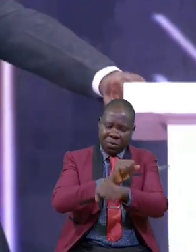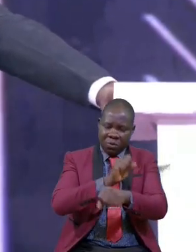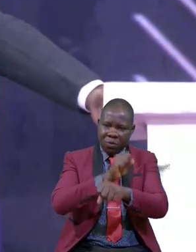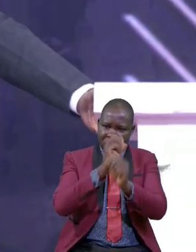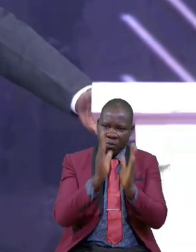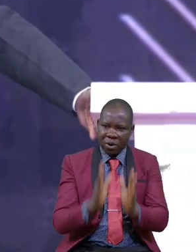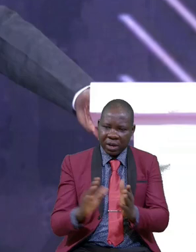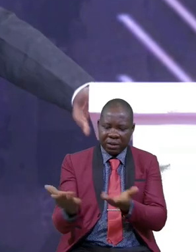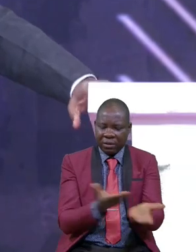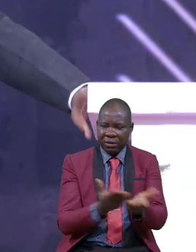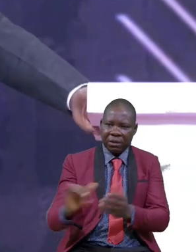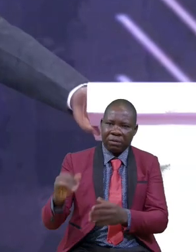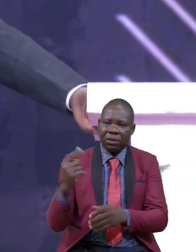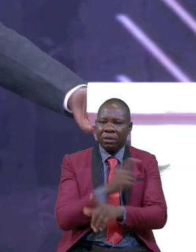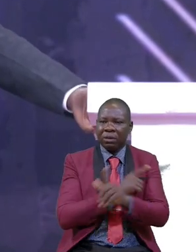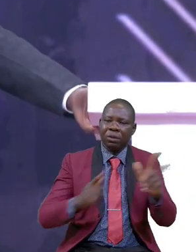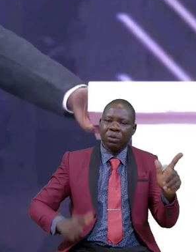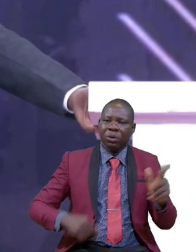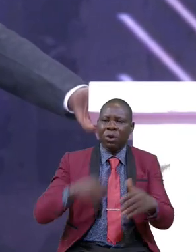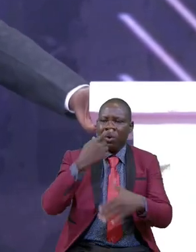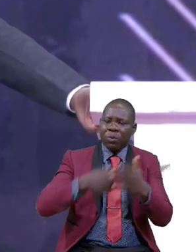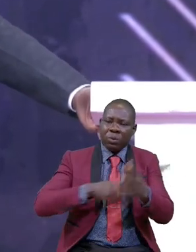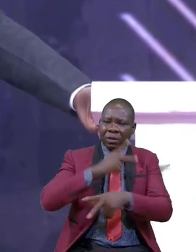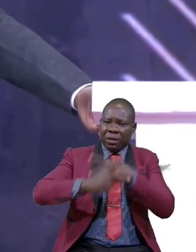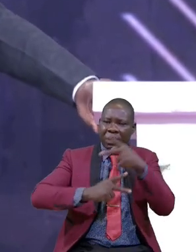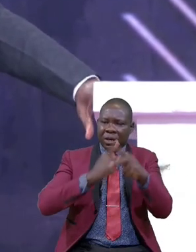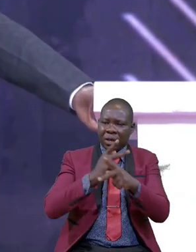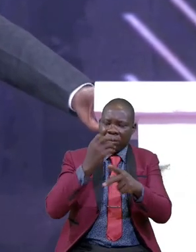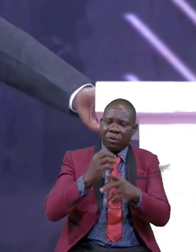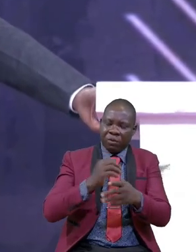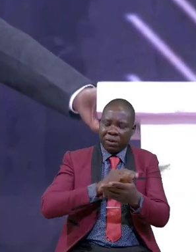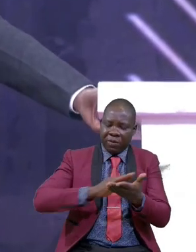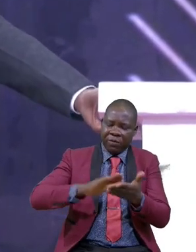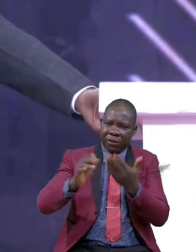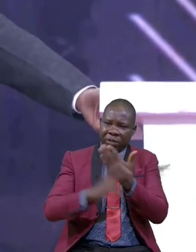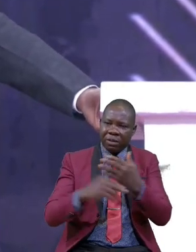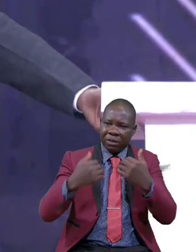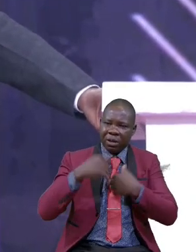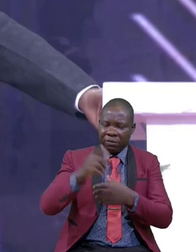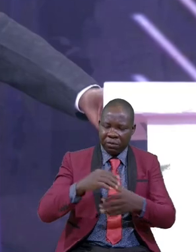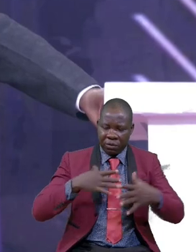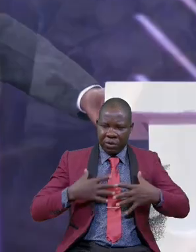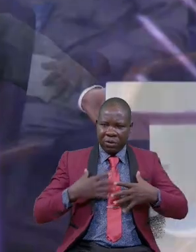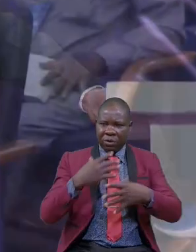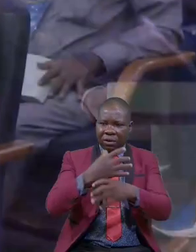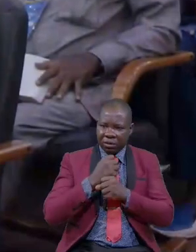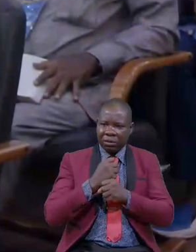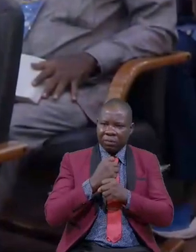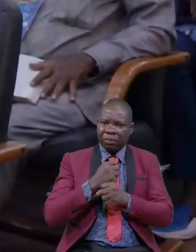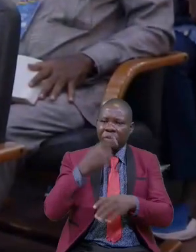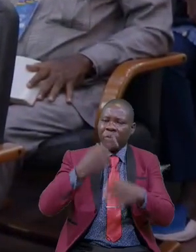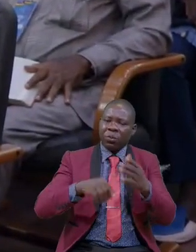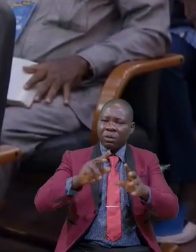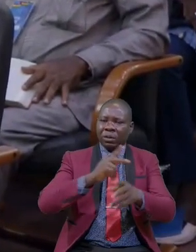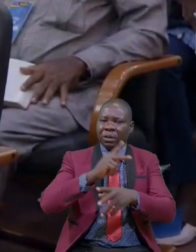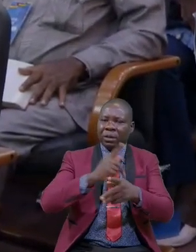of forgiveness quel type de pardon have you received? As-tu reçu? What kind of quel forgiveness type de pardon do you dish out to donnes-tu other